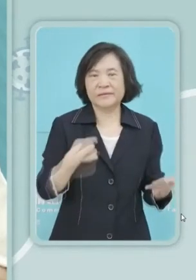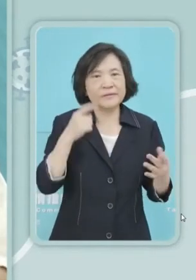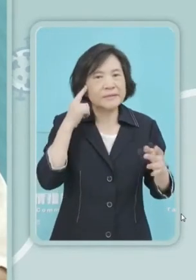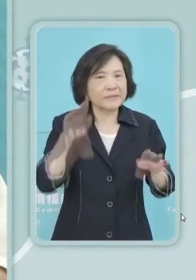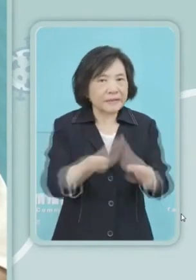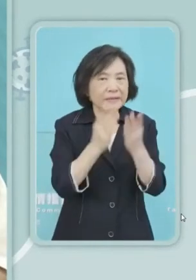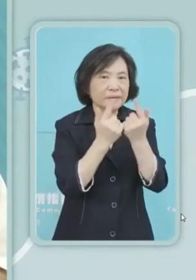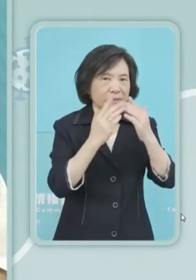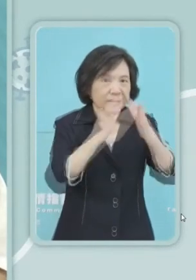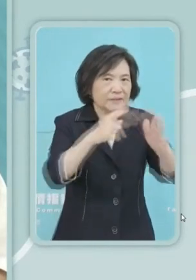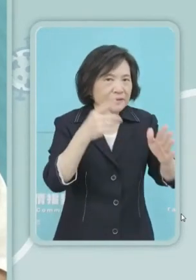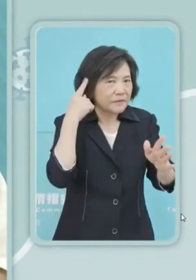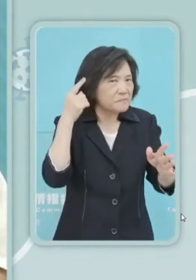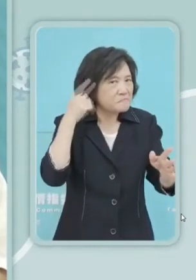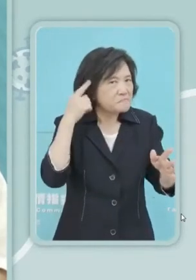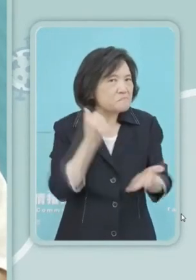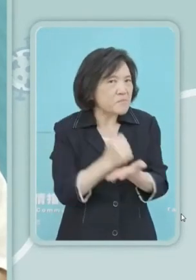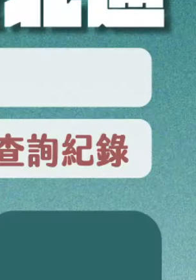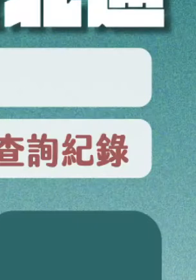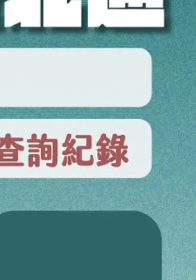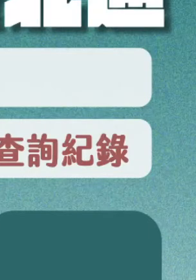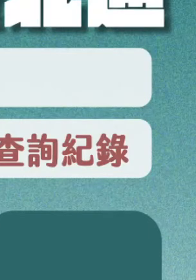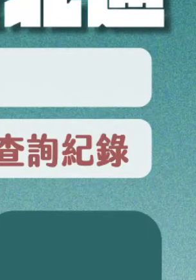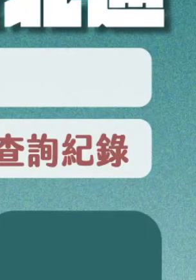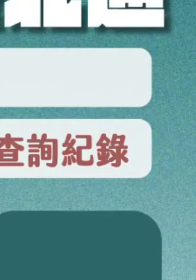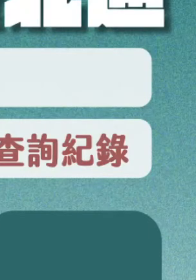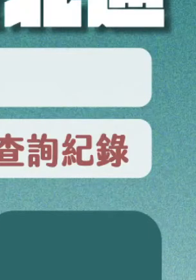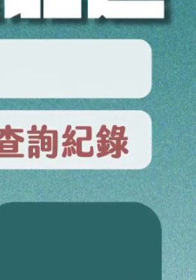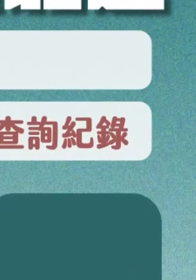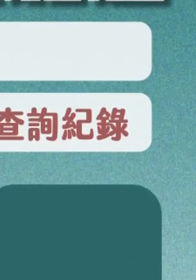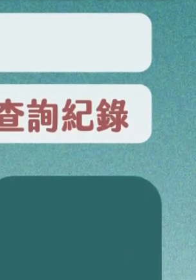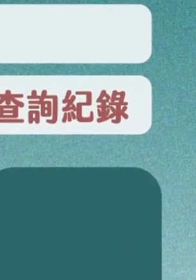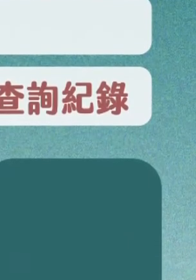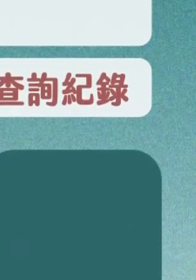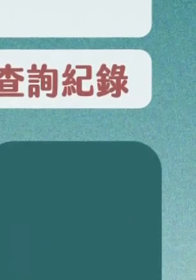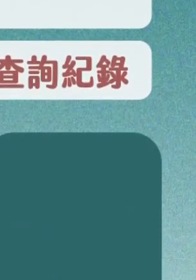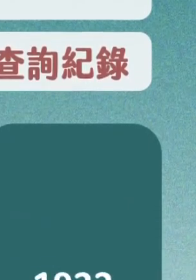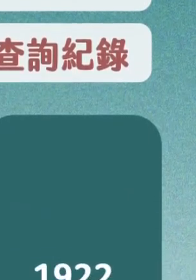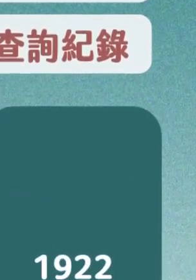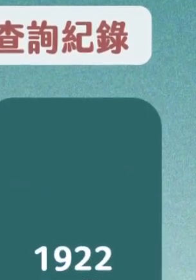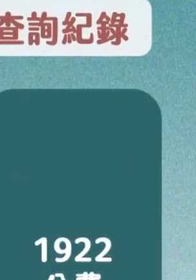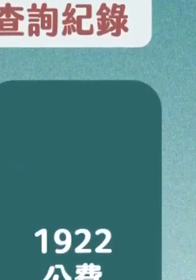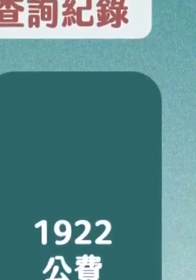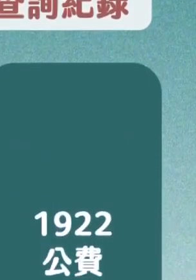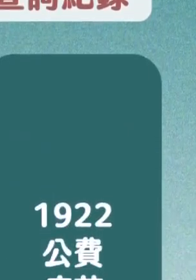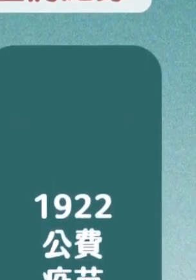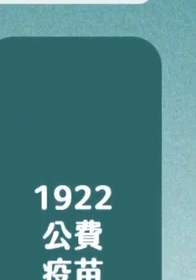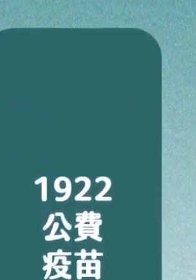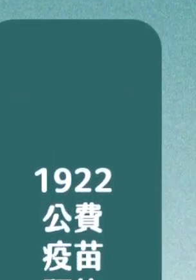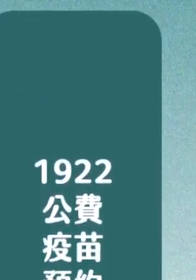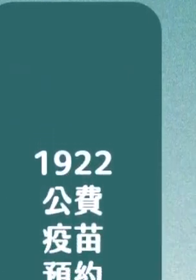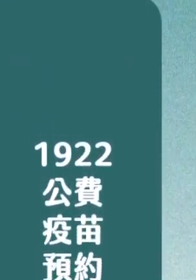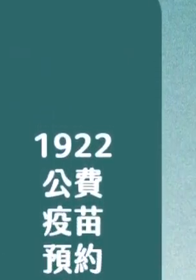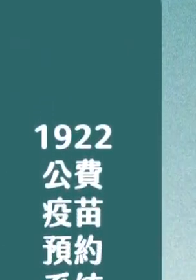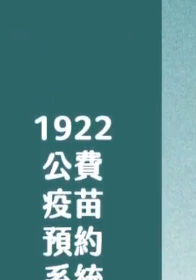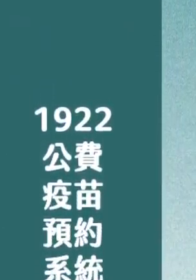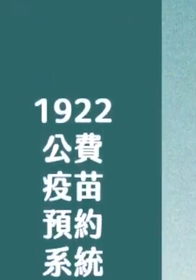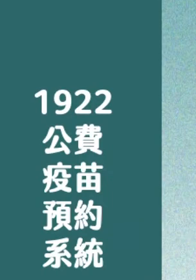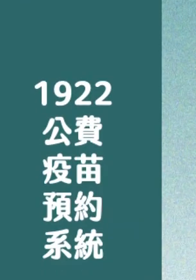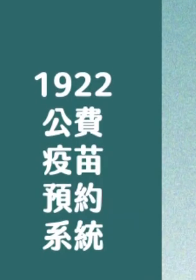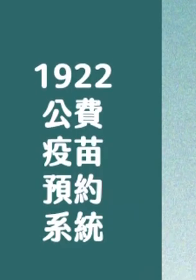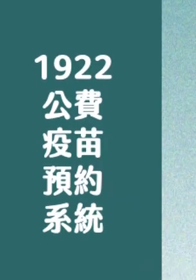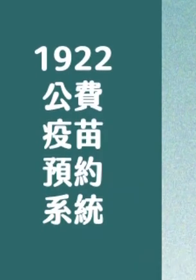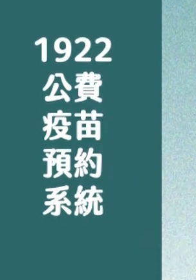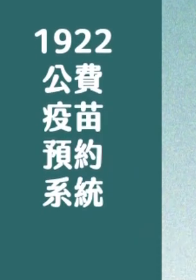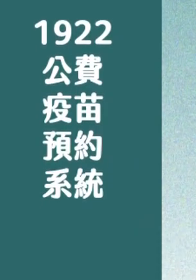所以一开始台北就想好了，你知道，我们用台北通，既然一次认证，那用台北通再去连上唐凤的系统，